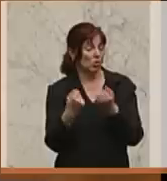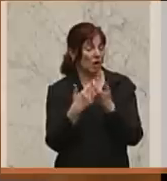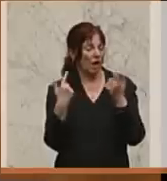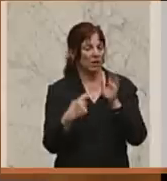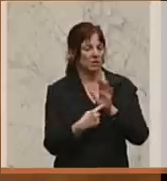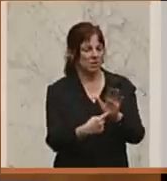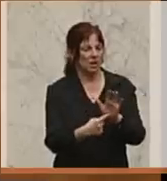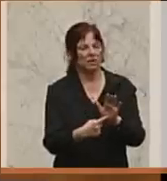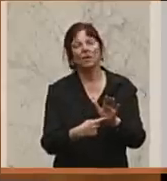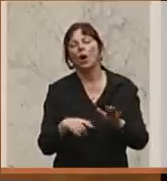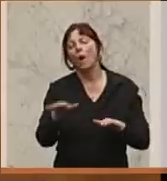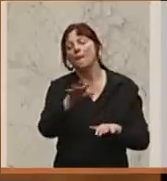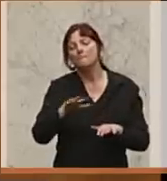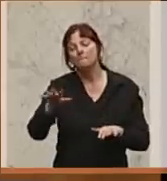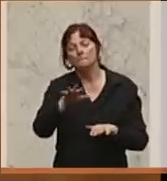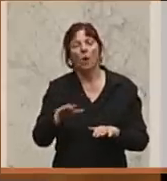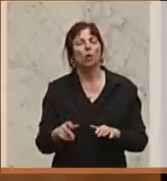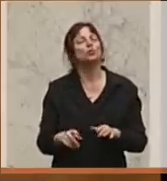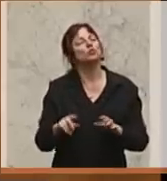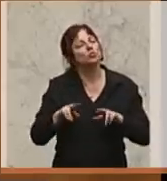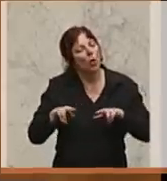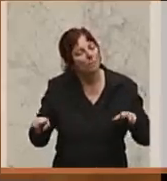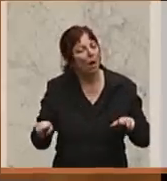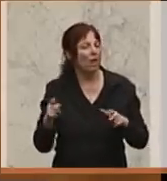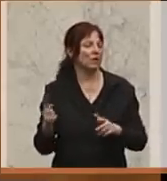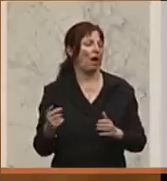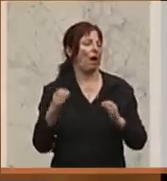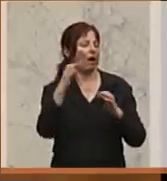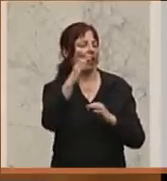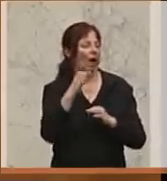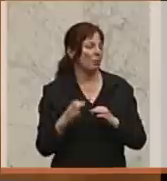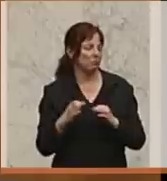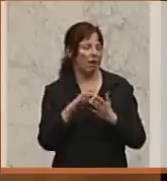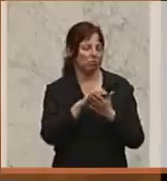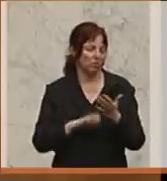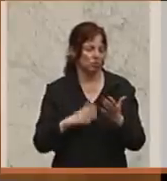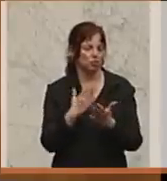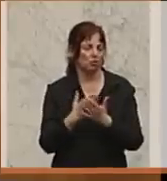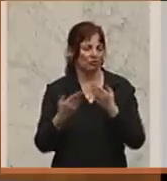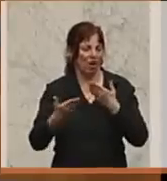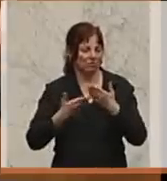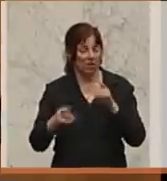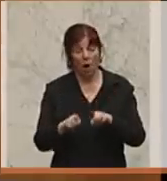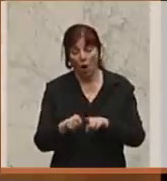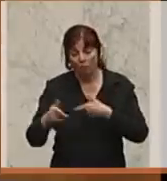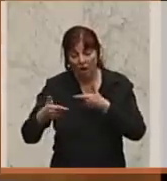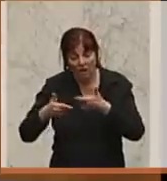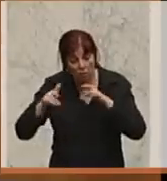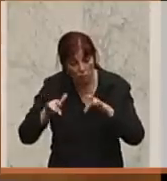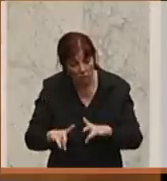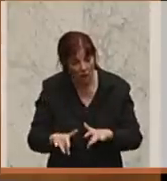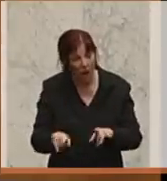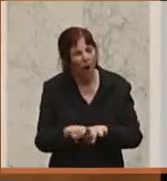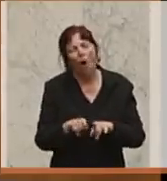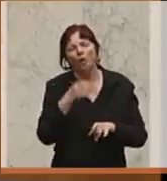die branchenüblichen Rabatte verlangt werden, dass bei den einzelnen Schaltungen verhandelt wird, dass man auch bei der Frage, wo Inserate